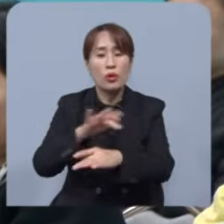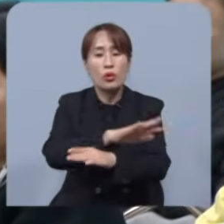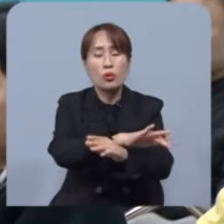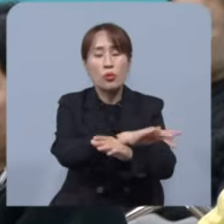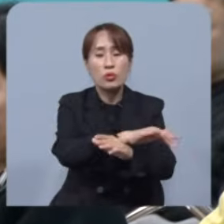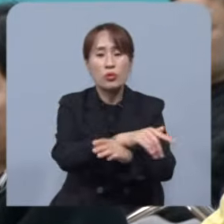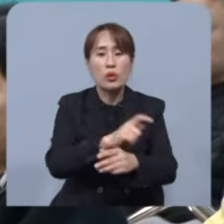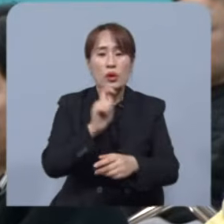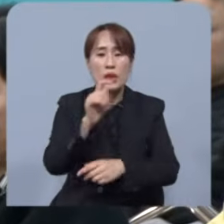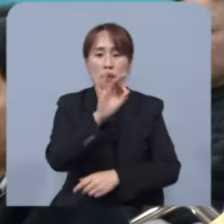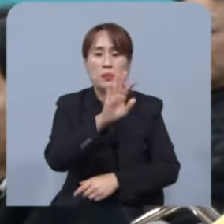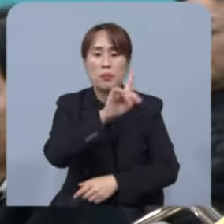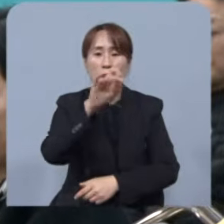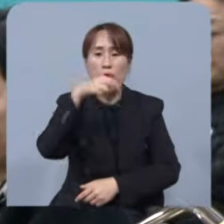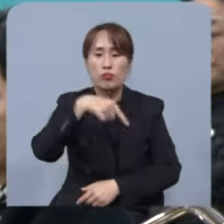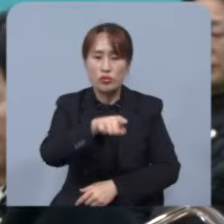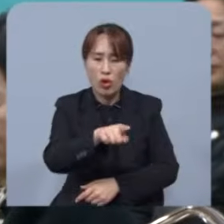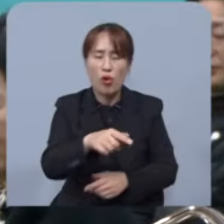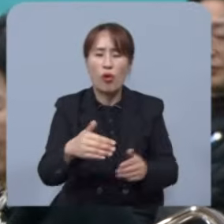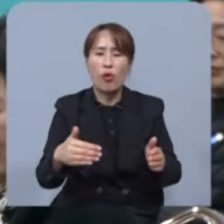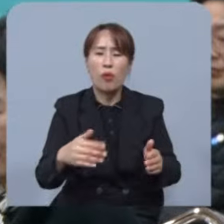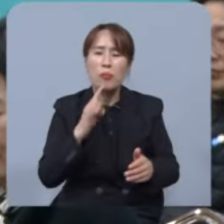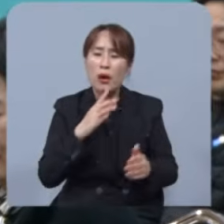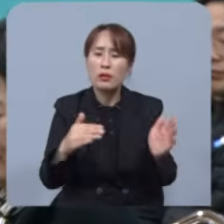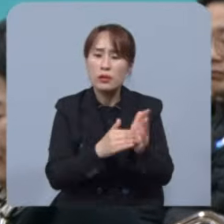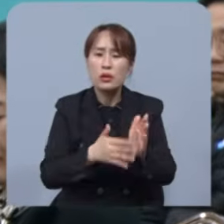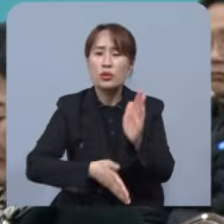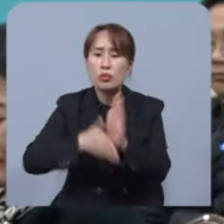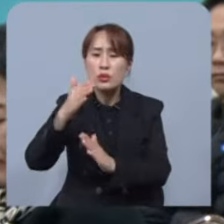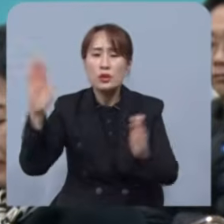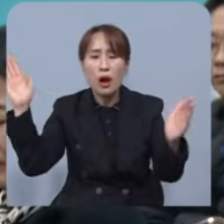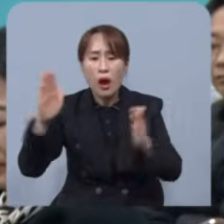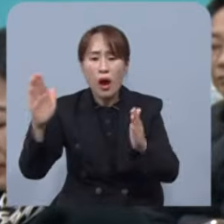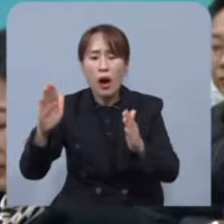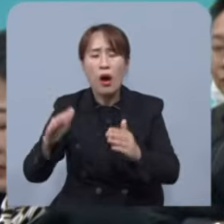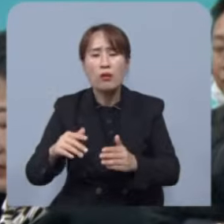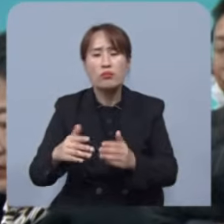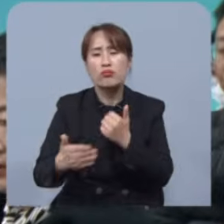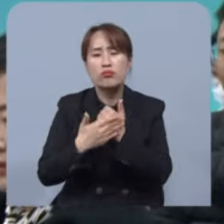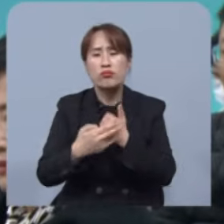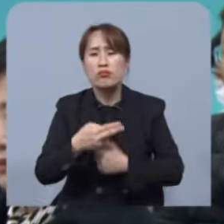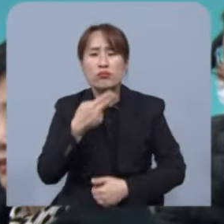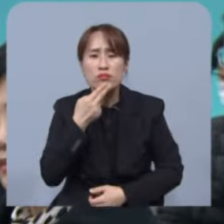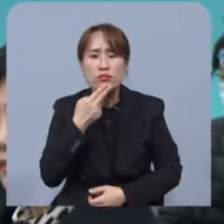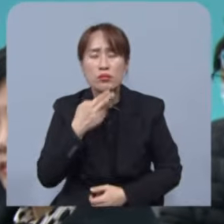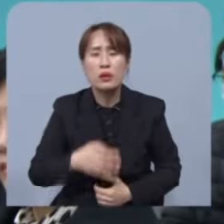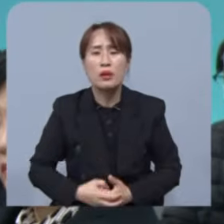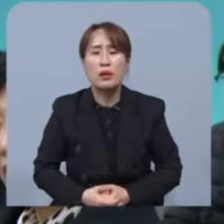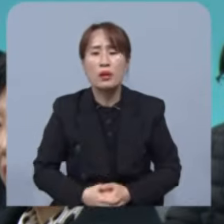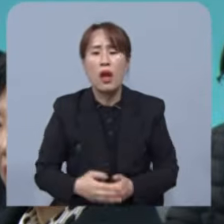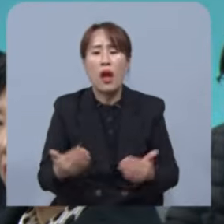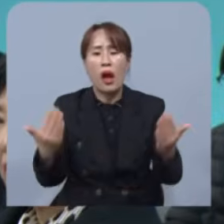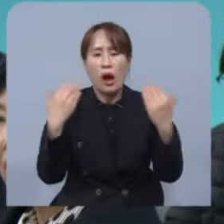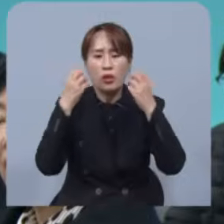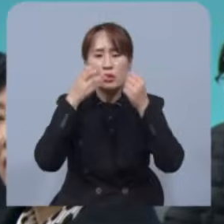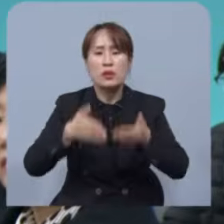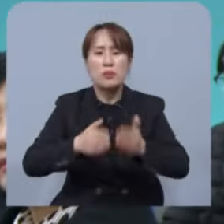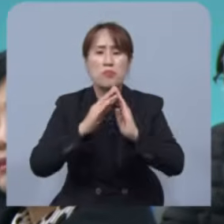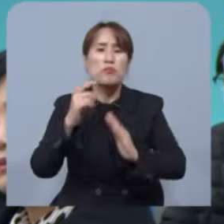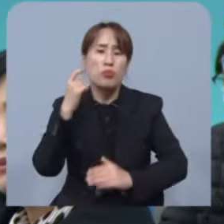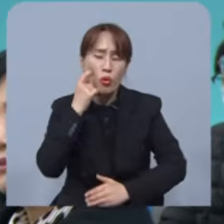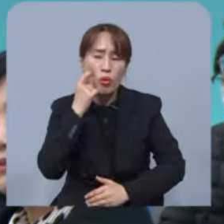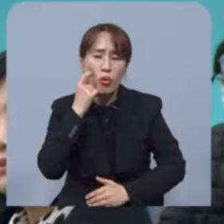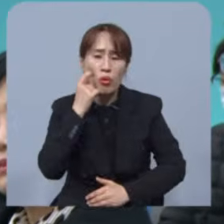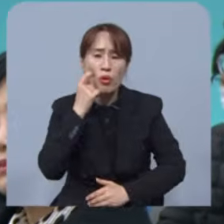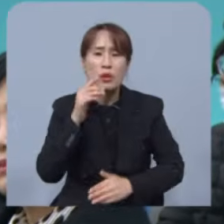농촌 택시비 바우처에 머물러서 도시 아이들은 사각지대에 있습니다. 학교를 새로 짓기